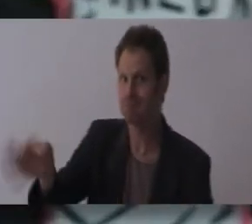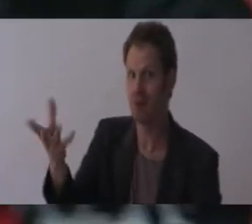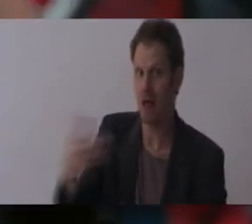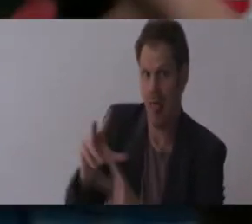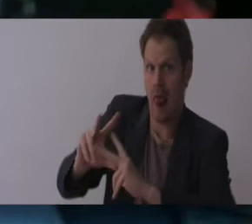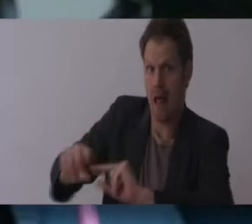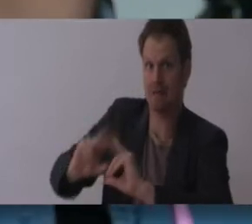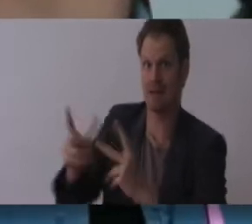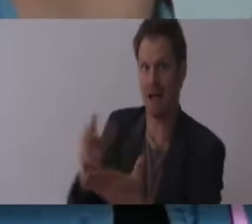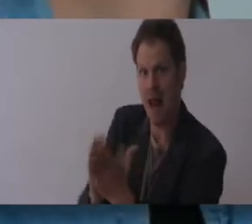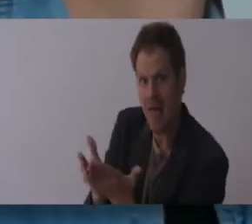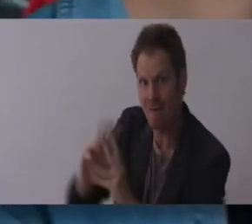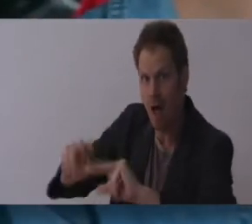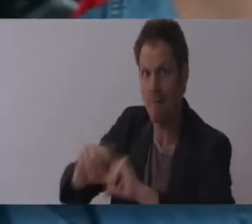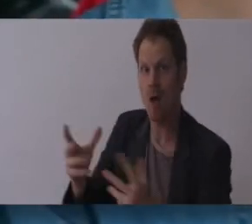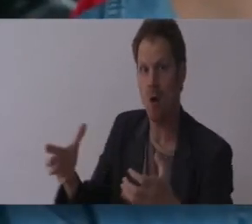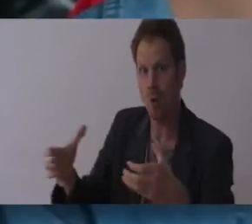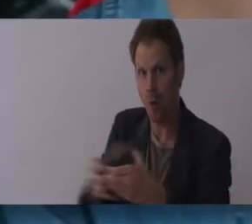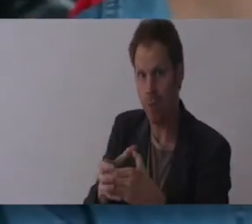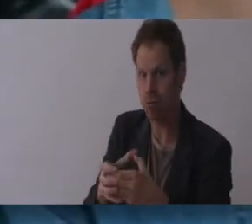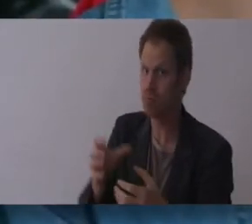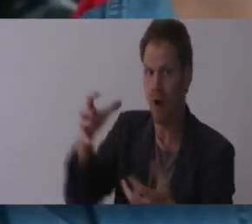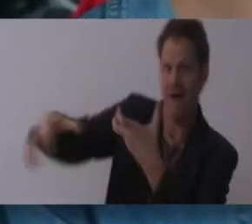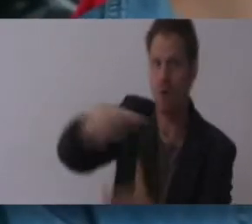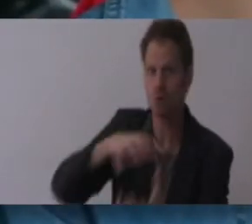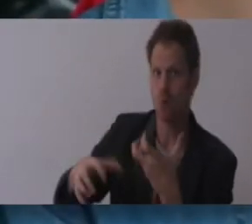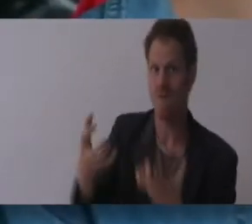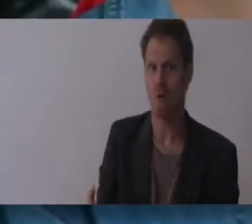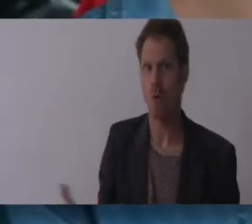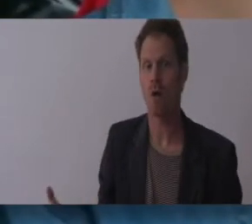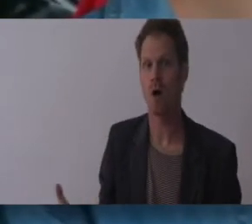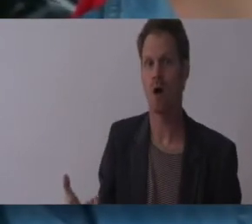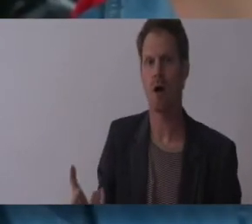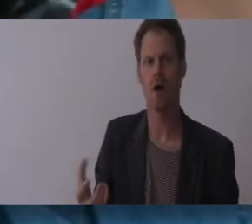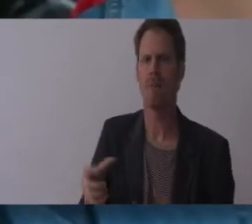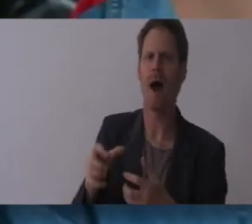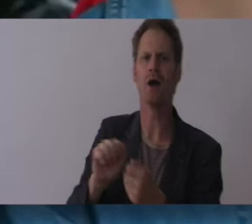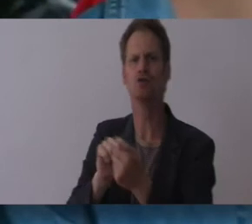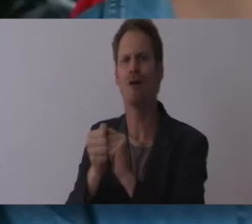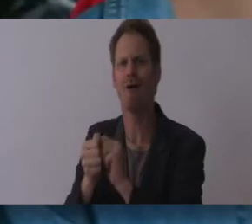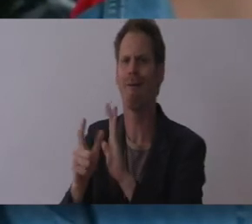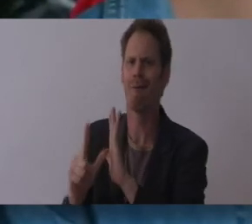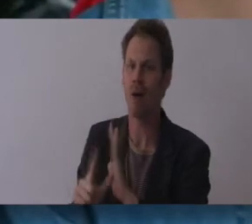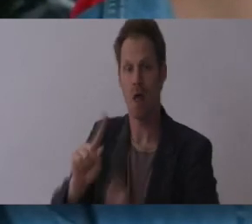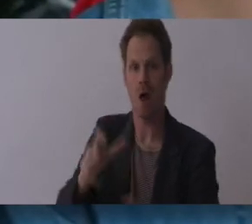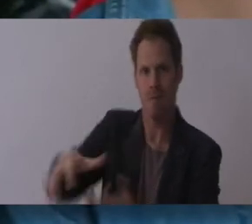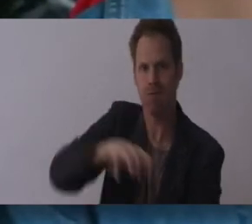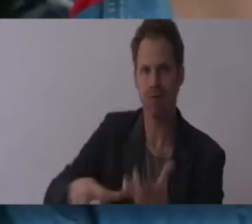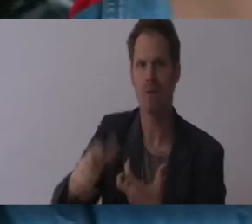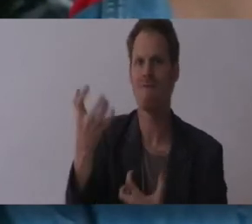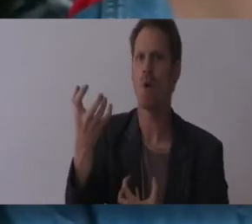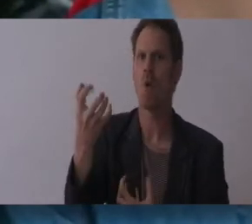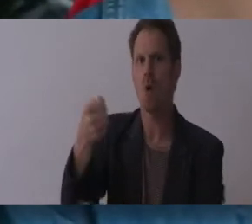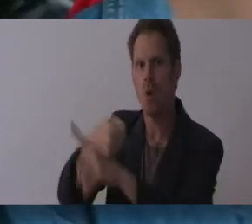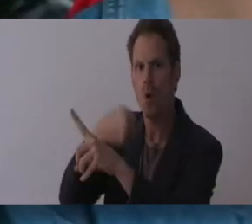c'est ce qu'on explique dans le manifeste, c'est qu'on a un mouvement qui se revendique comme révolutionnaire, pas réformiste. Nous, ce qu revendique justement, c'est